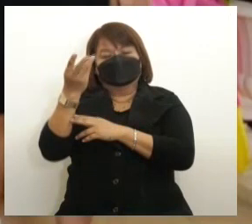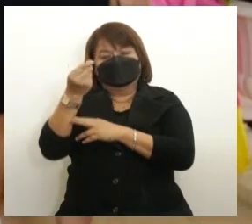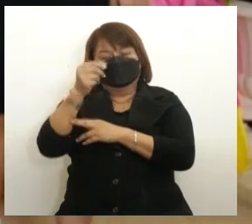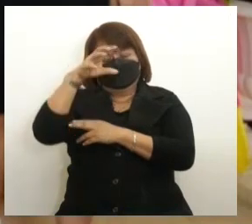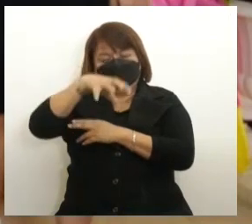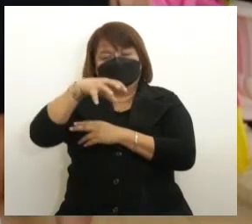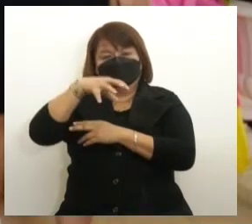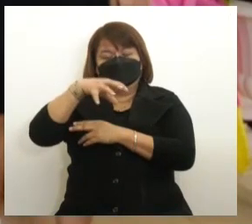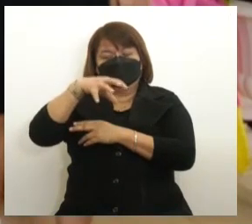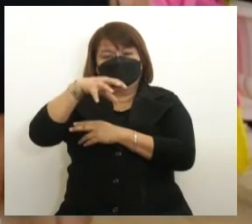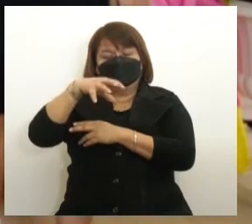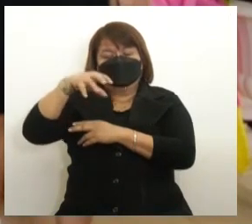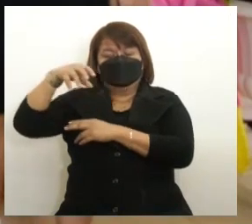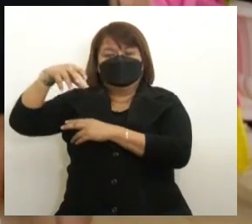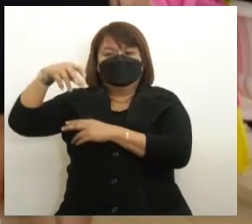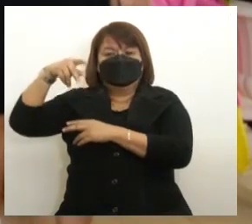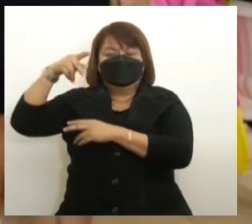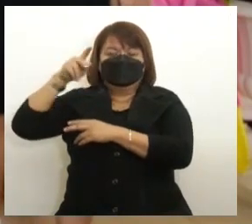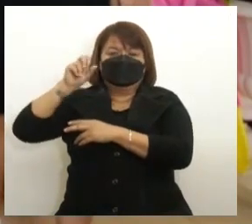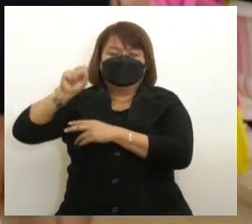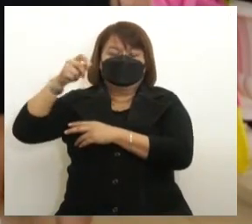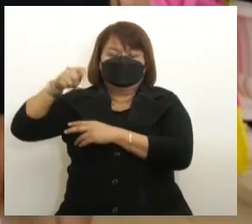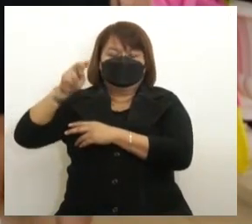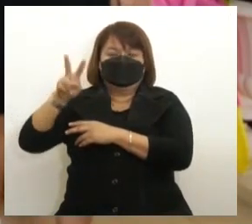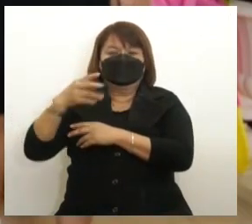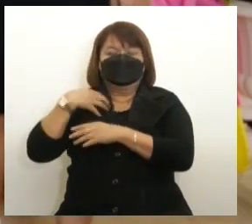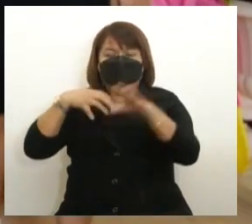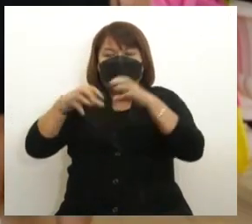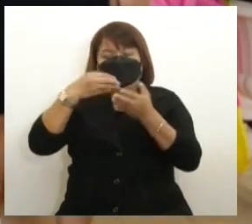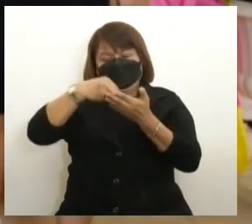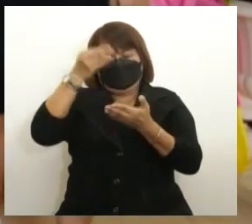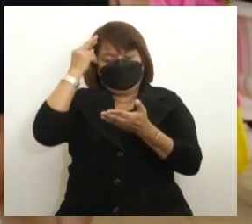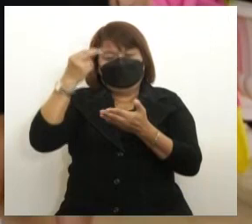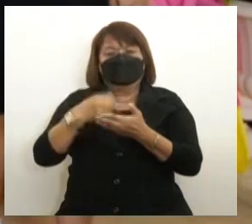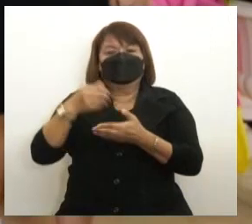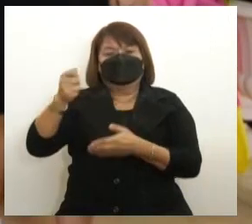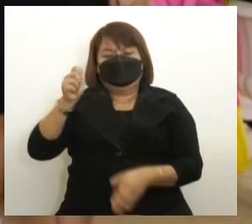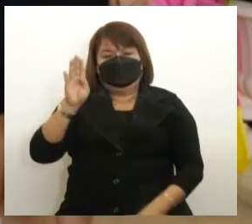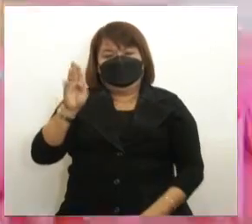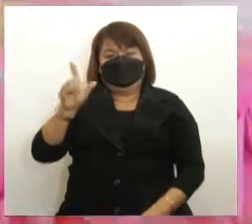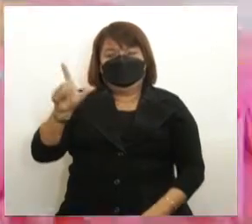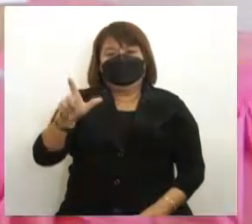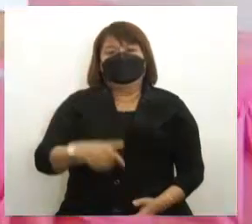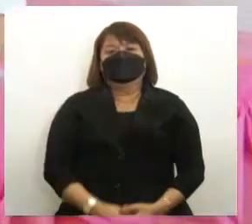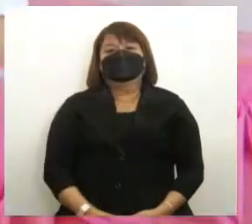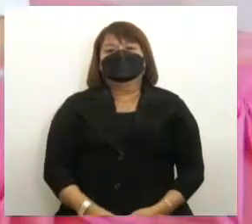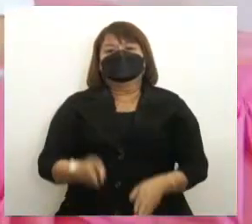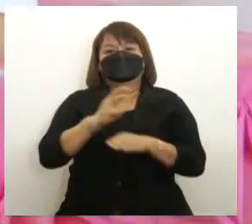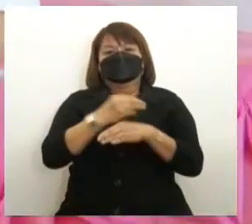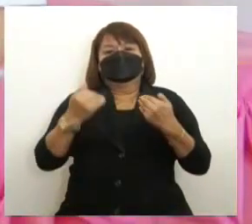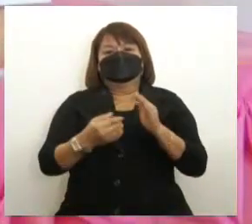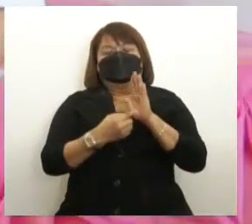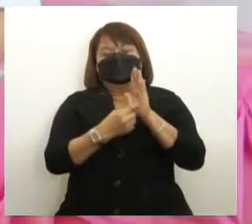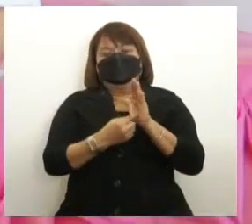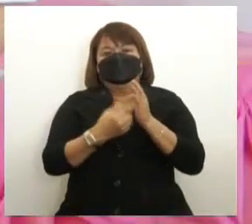งานคณะกรรมการการศึกษาขั้นพื้นฐานข้อที่5นะคะการจัดการเรียนรู้เชิงรุกหรือว่า active learning ค่ะ วันนี้จะมานำเสนอผล